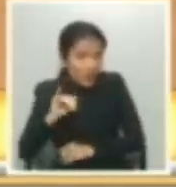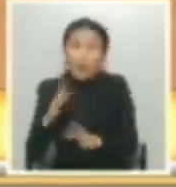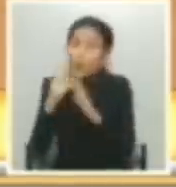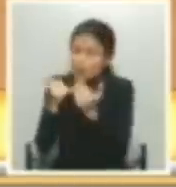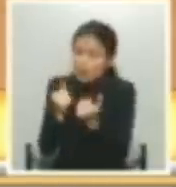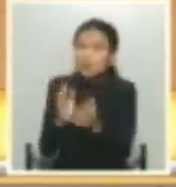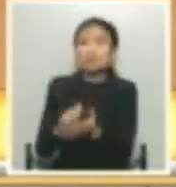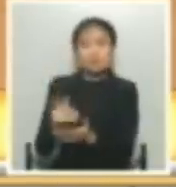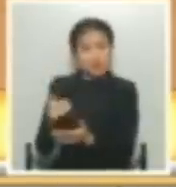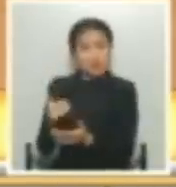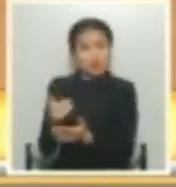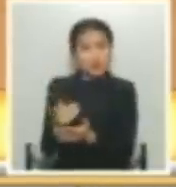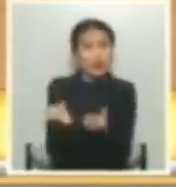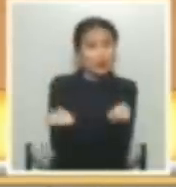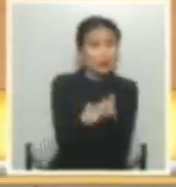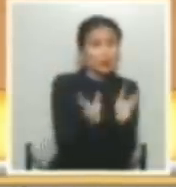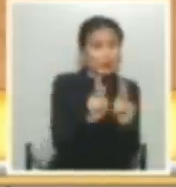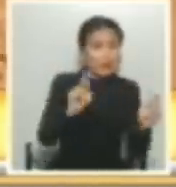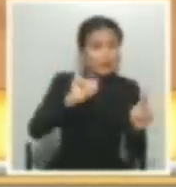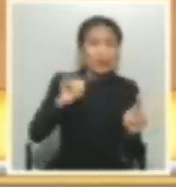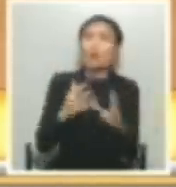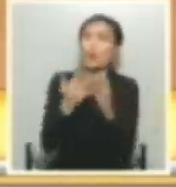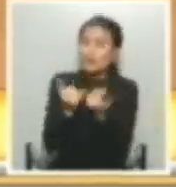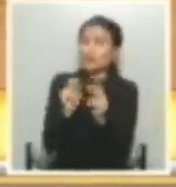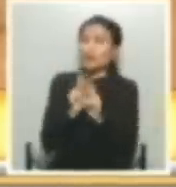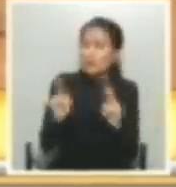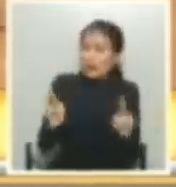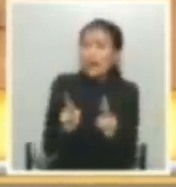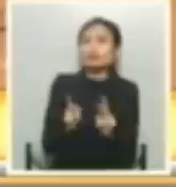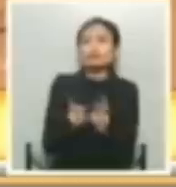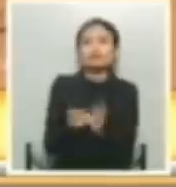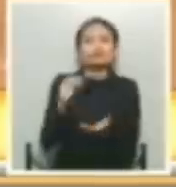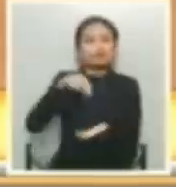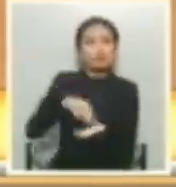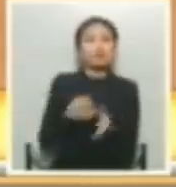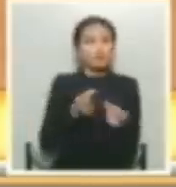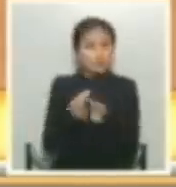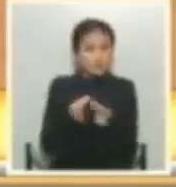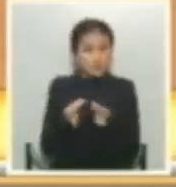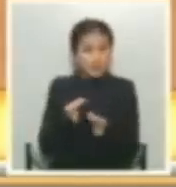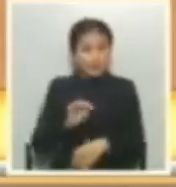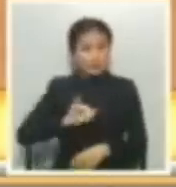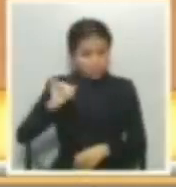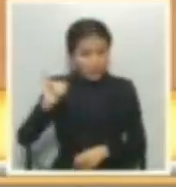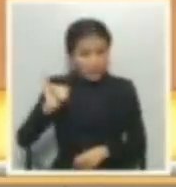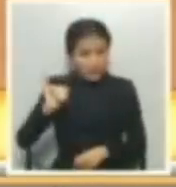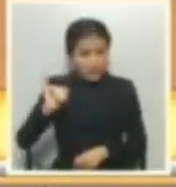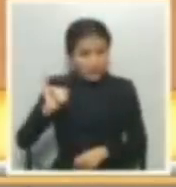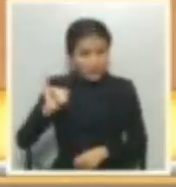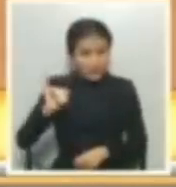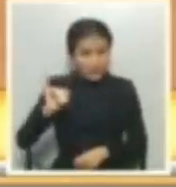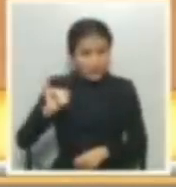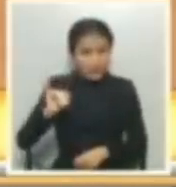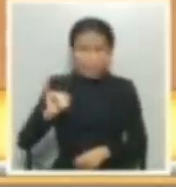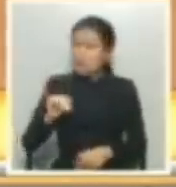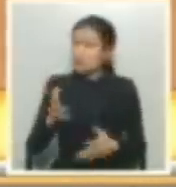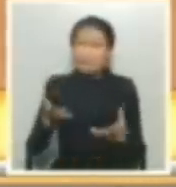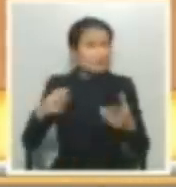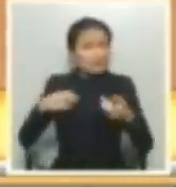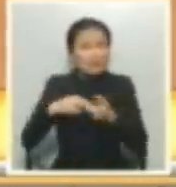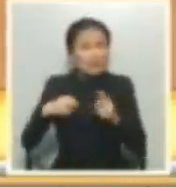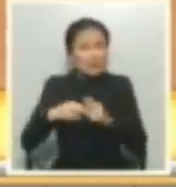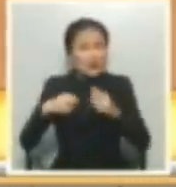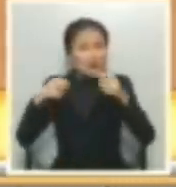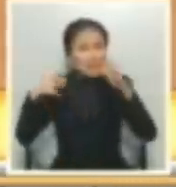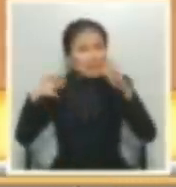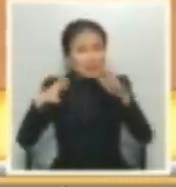พาดพิงในทางเสียหายเขาก็ลุกขึ้นชี้แจงใช่ไหมครับฉะนั้นมันไม่มีอะไรที่ไปพาดพิง